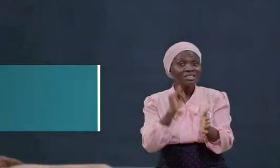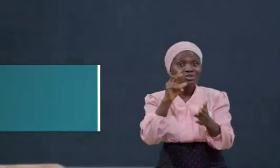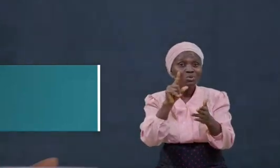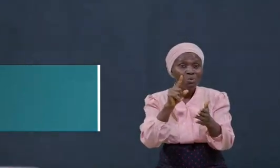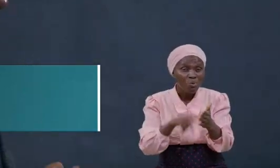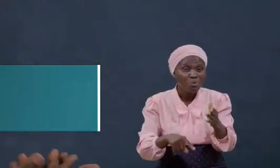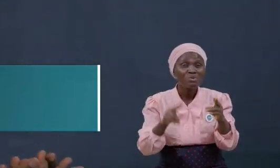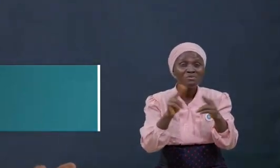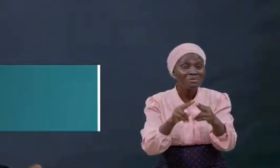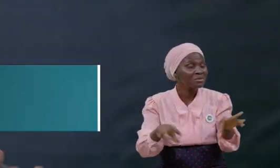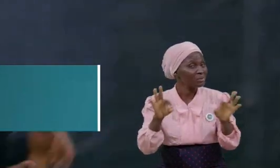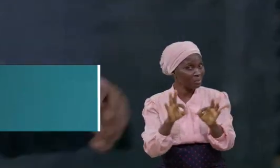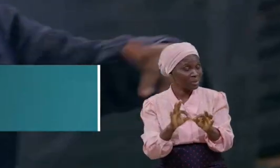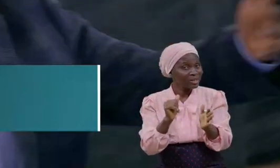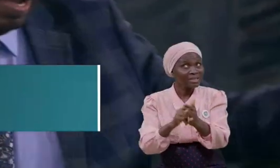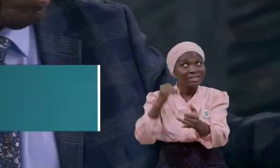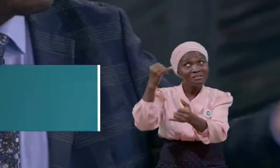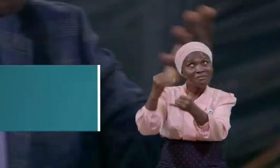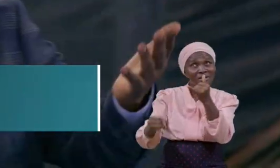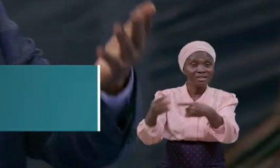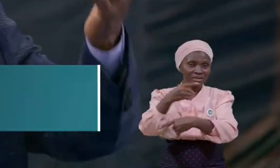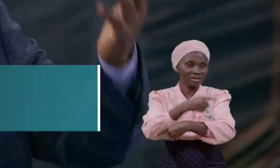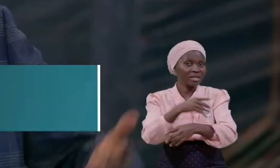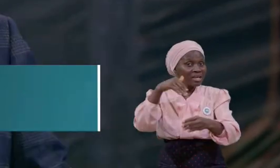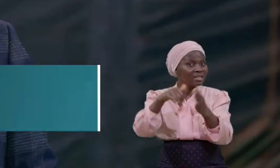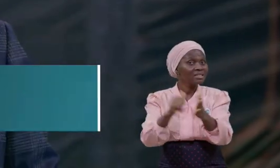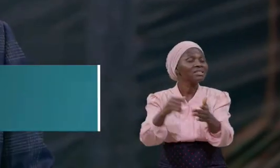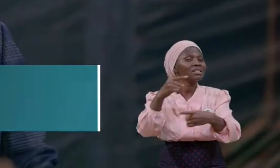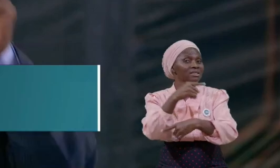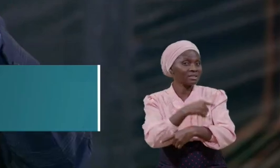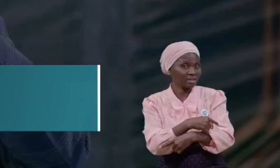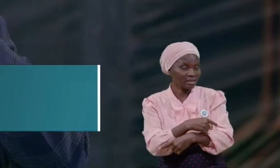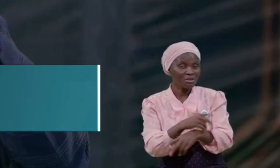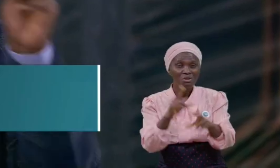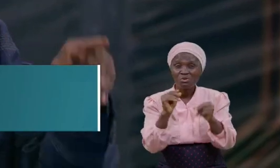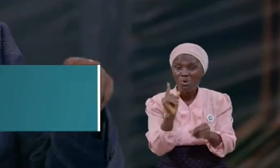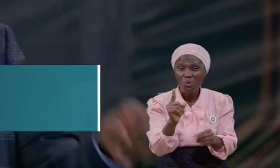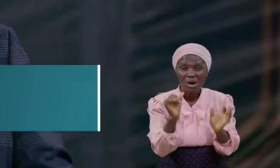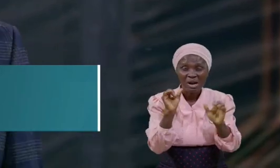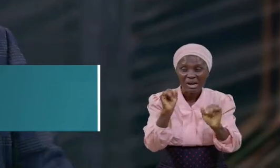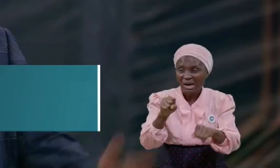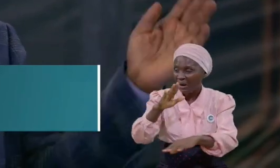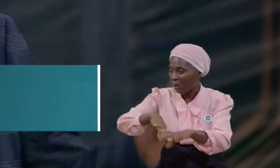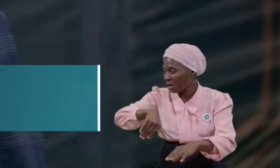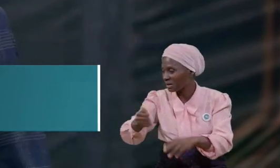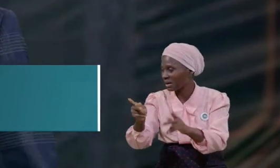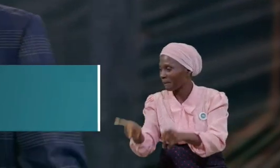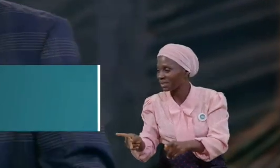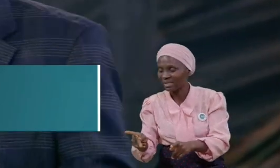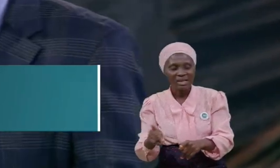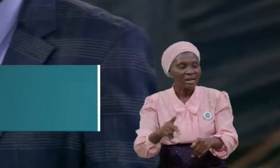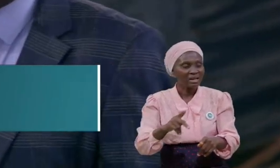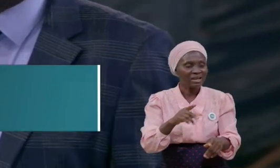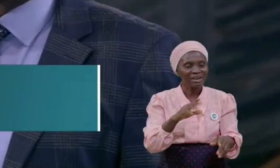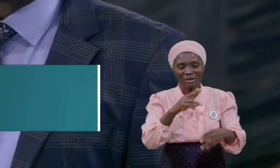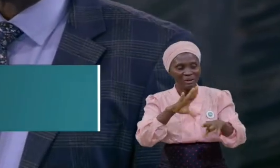ce jour-là, tout le monde peut appeler quelqu'un d'autre. Oh frère, frère, frère, quel que soit le nom, quel que soit le titre